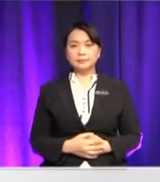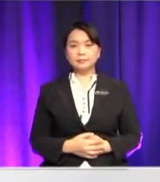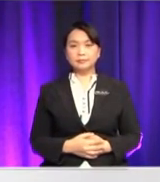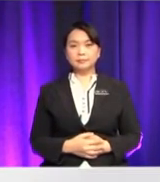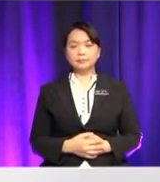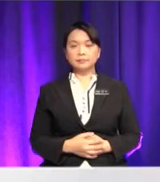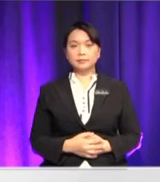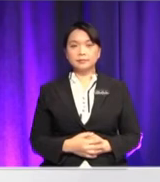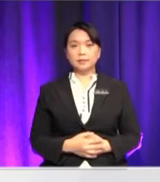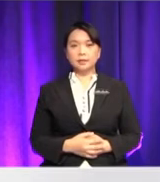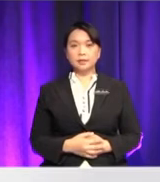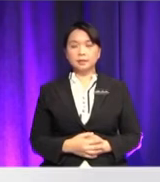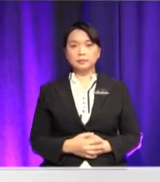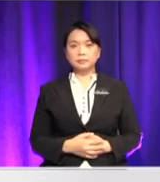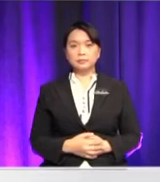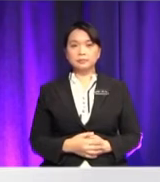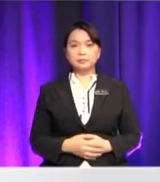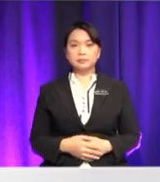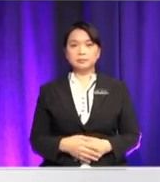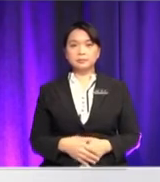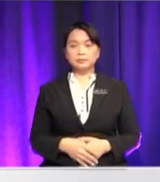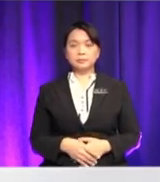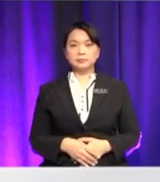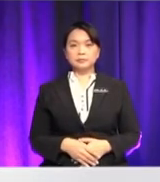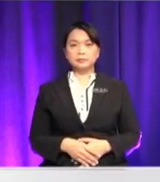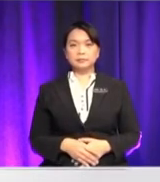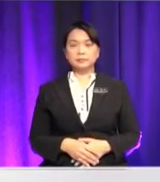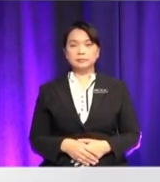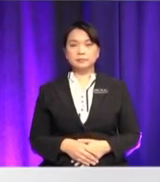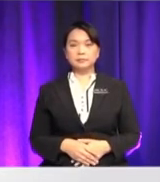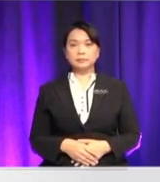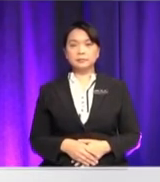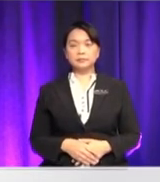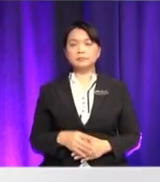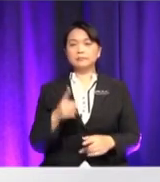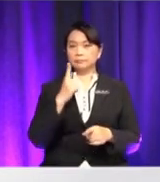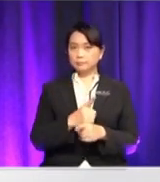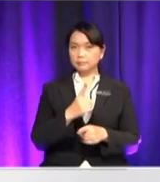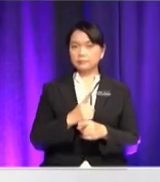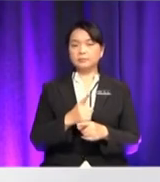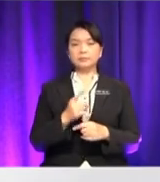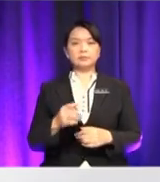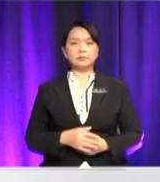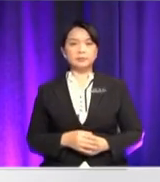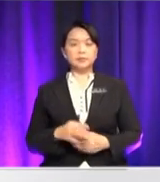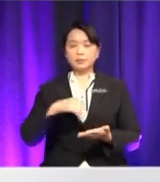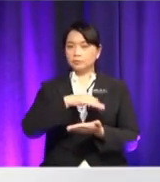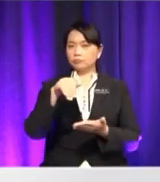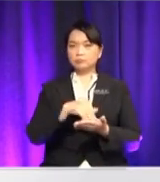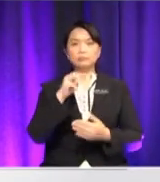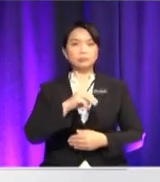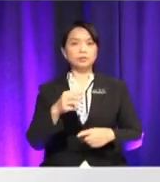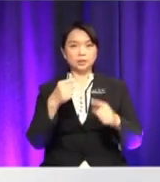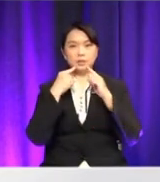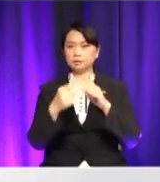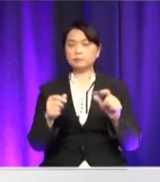Hai Hafizah betul sip oke imamsyah pembetul Dek Nurdini firzana